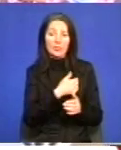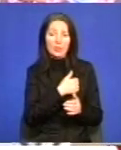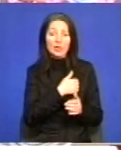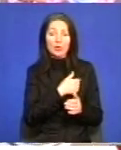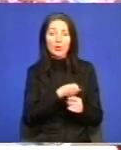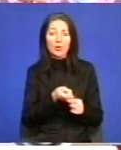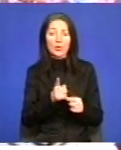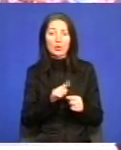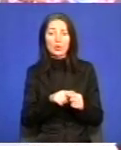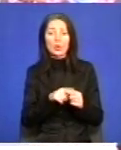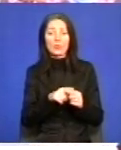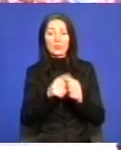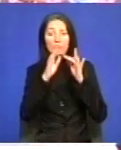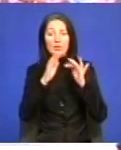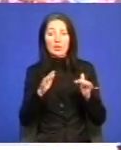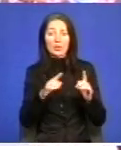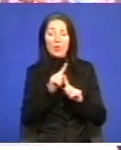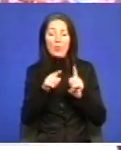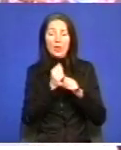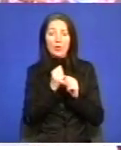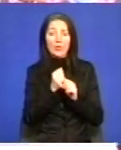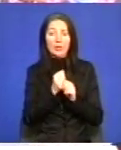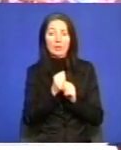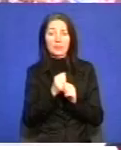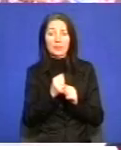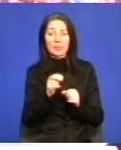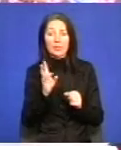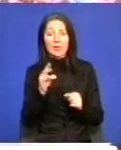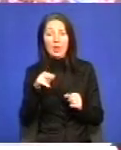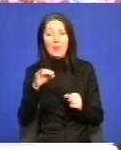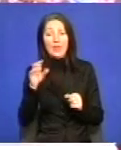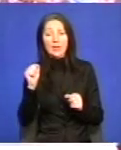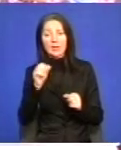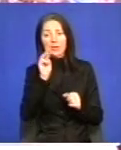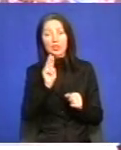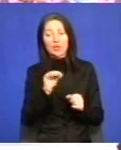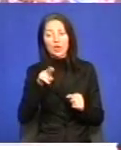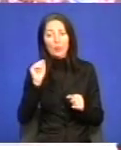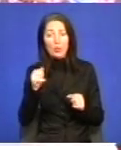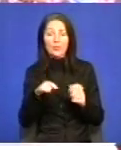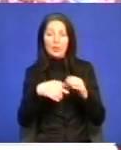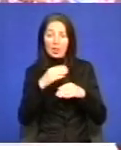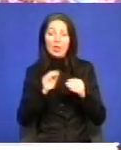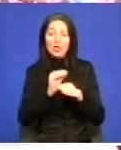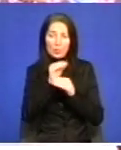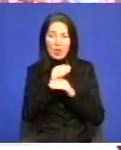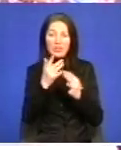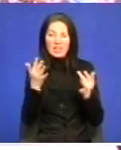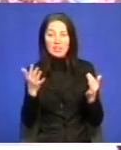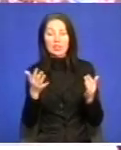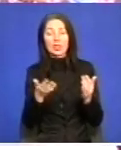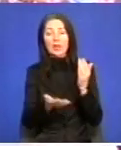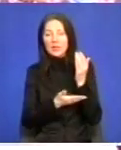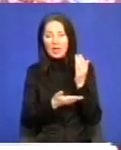дану річ переробити на якісь пілети або на щепу, і з домішками інших порід дерева